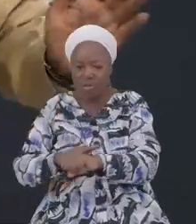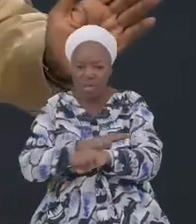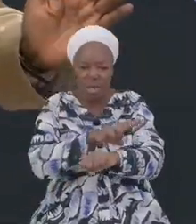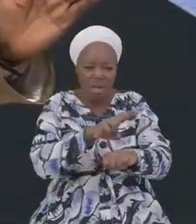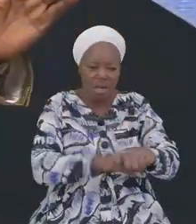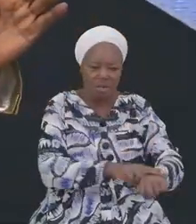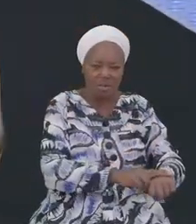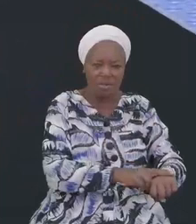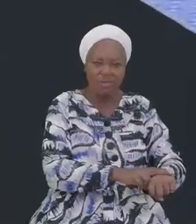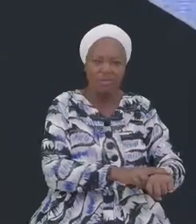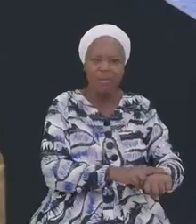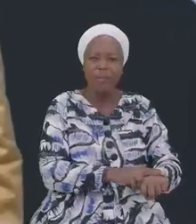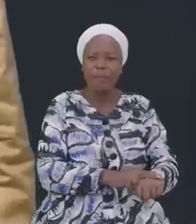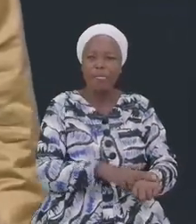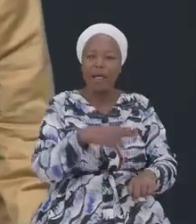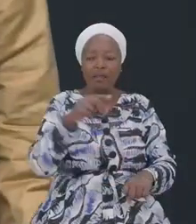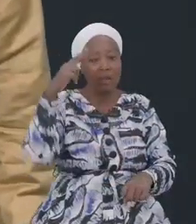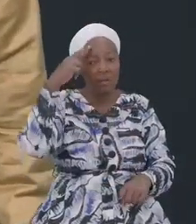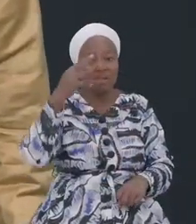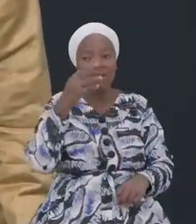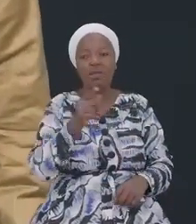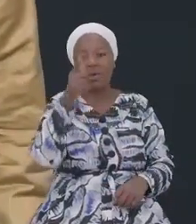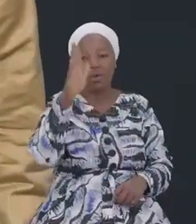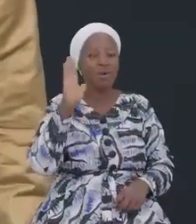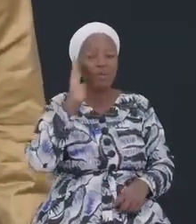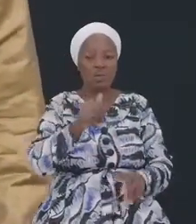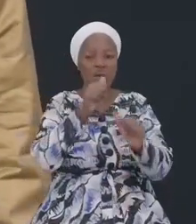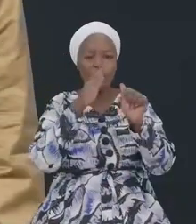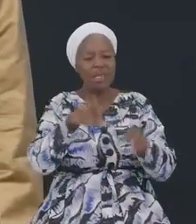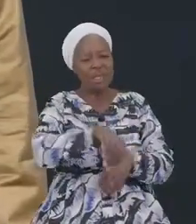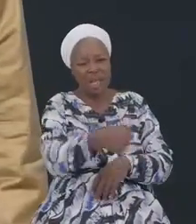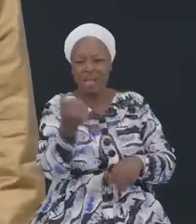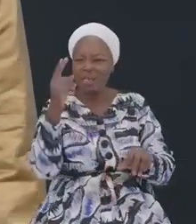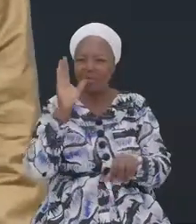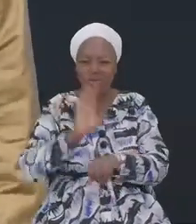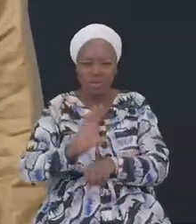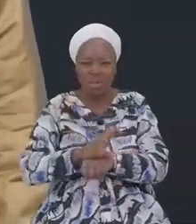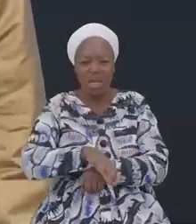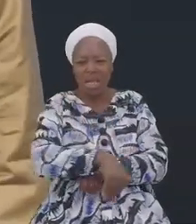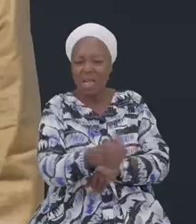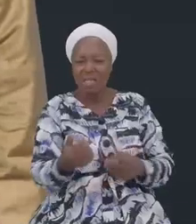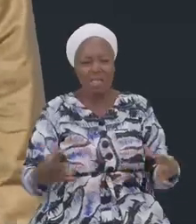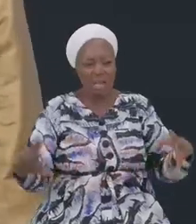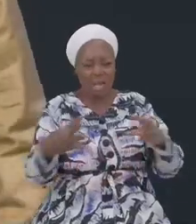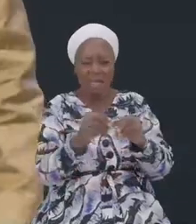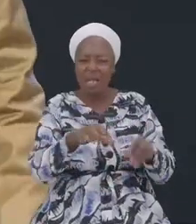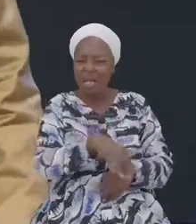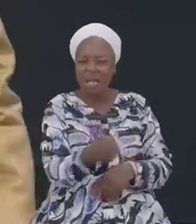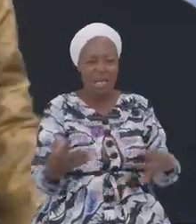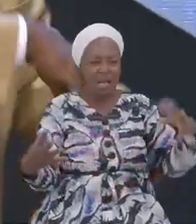nation. La raison pour laquelle Dieu bénira toute église, tout rassemblement, toute assemblée,